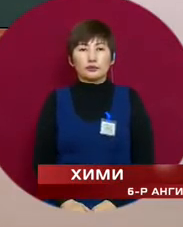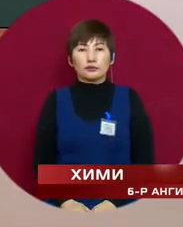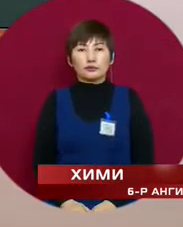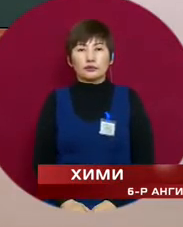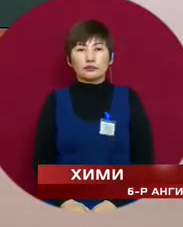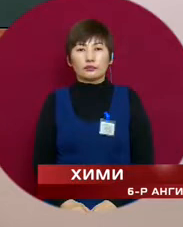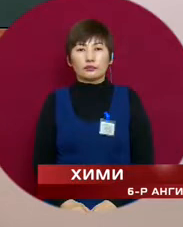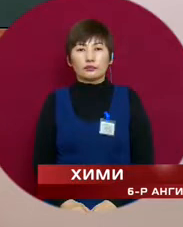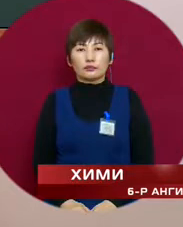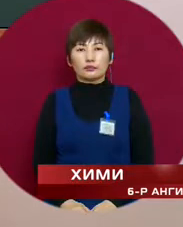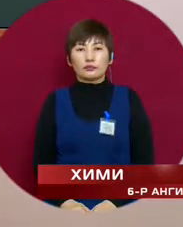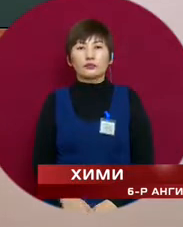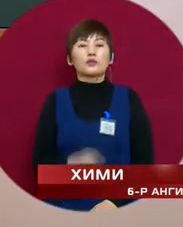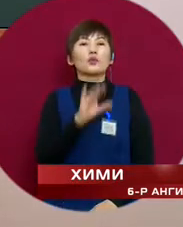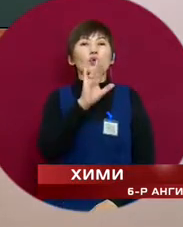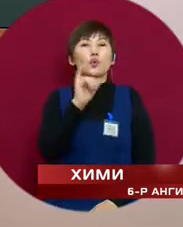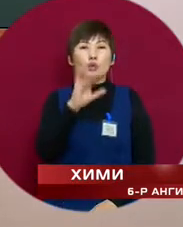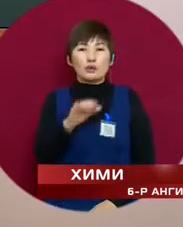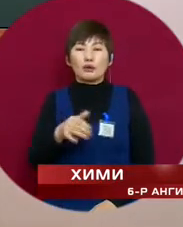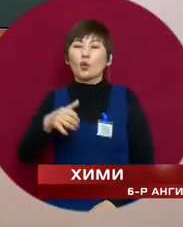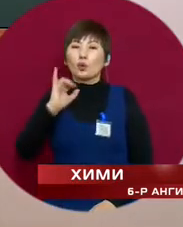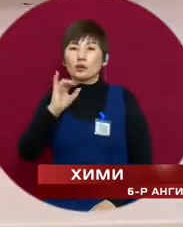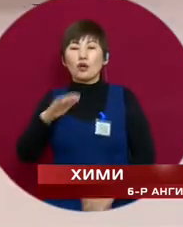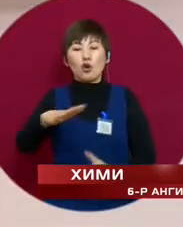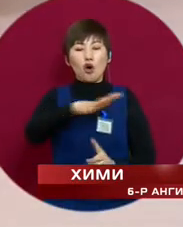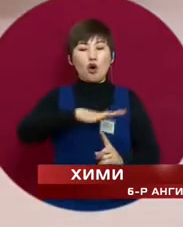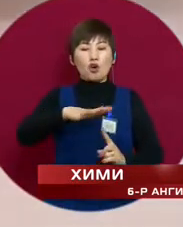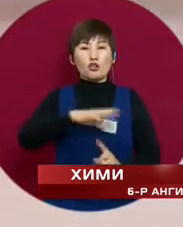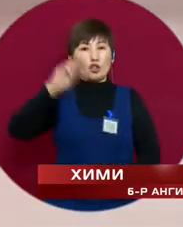За багш нь ус ундаа хоёрынхоо орчин тодорхойлъё.